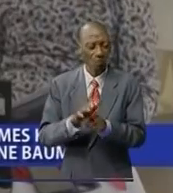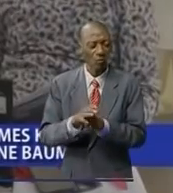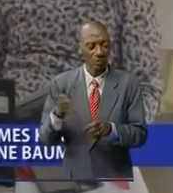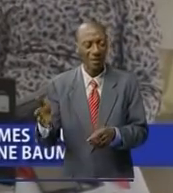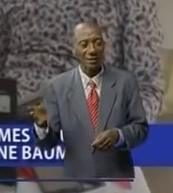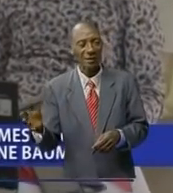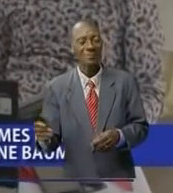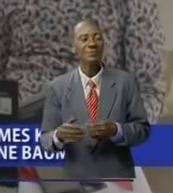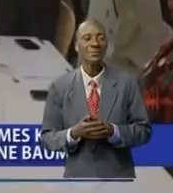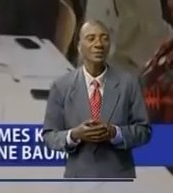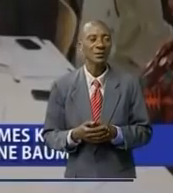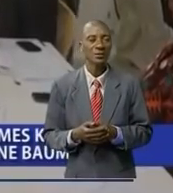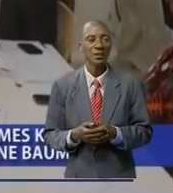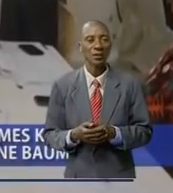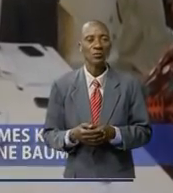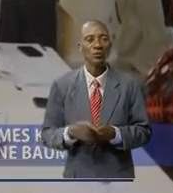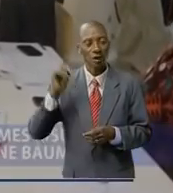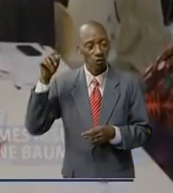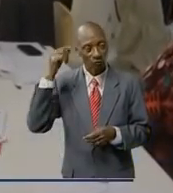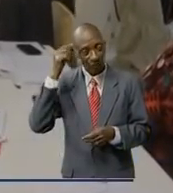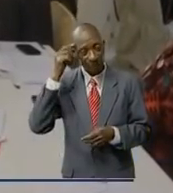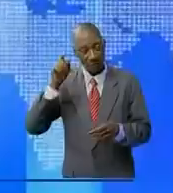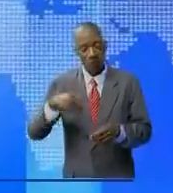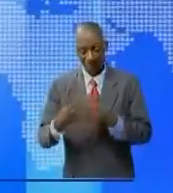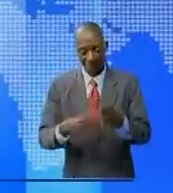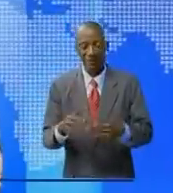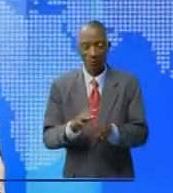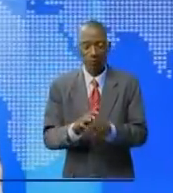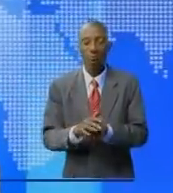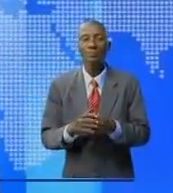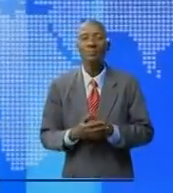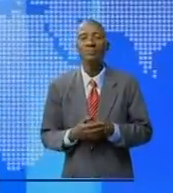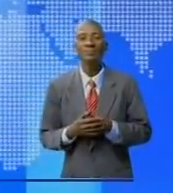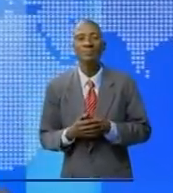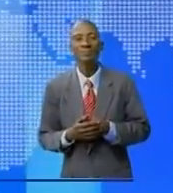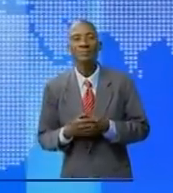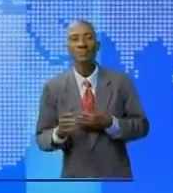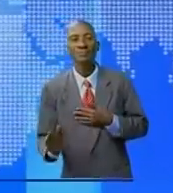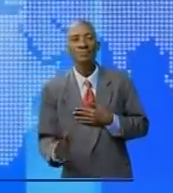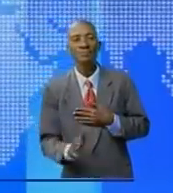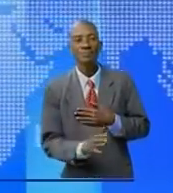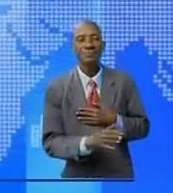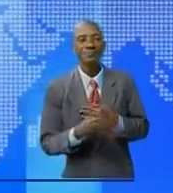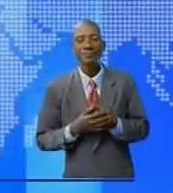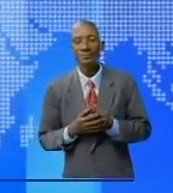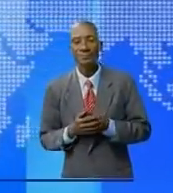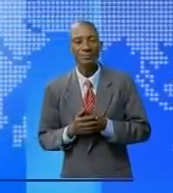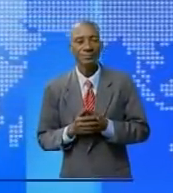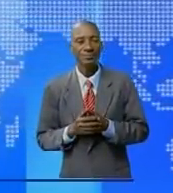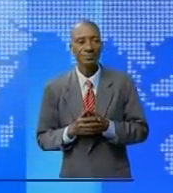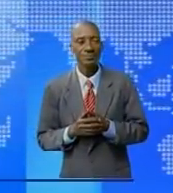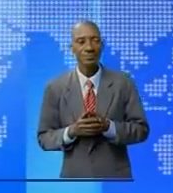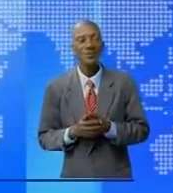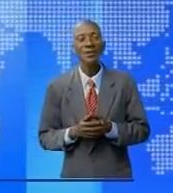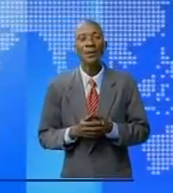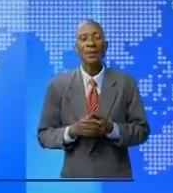regroupent le gouvernement, la société civile, l'équipe conjointe. Et puis le gouverneur intérimaire de la province du Kasaï